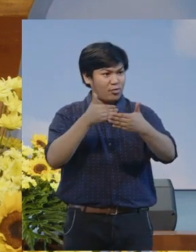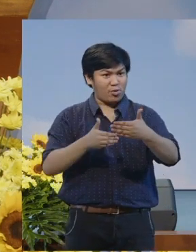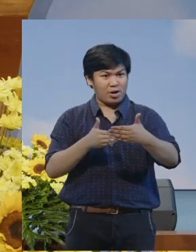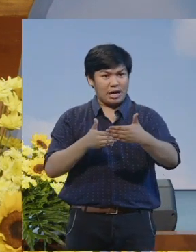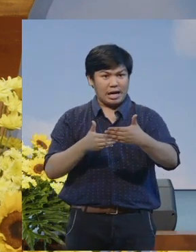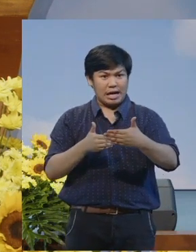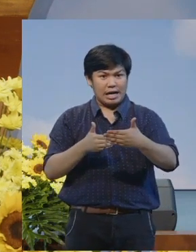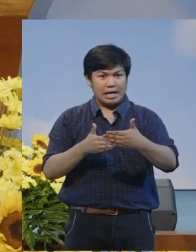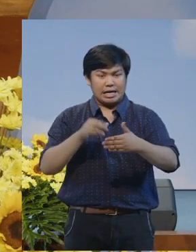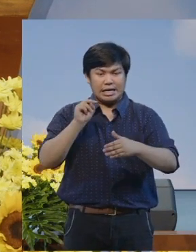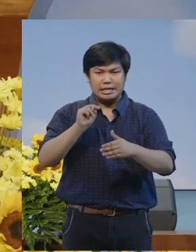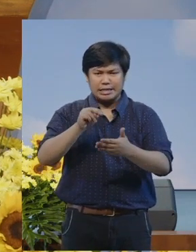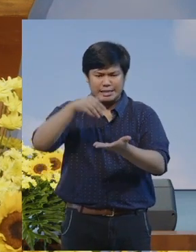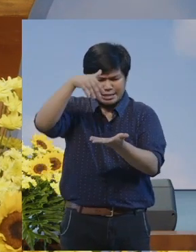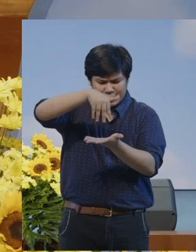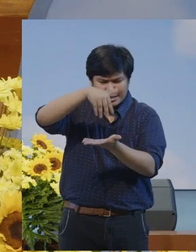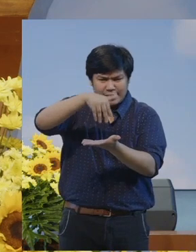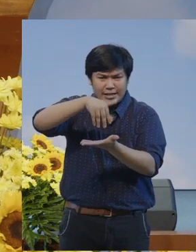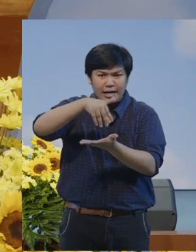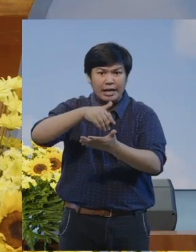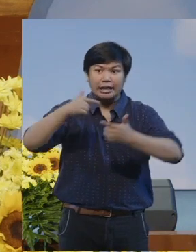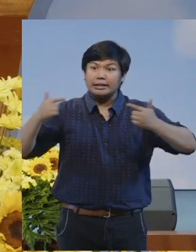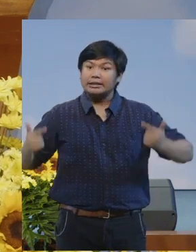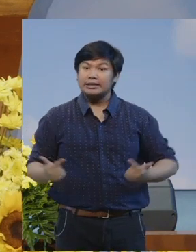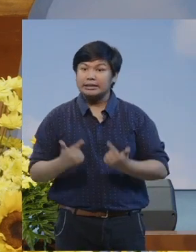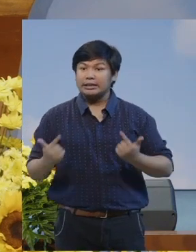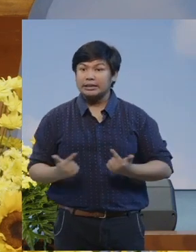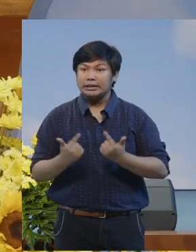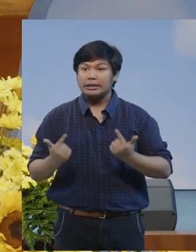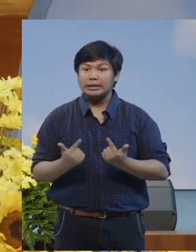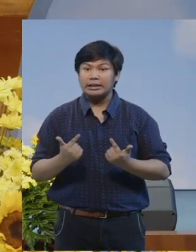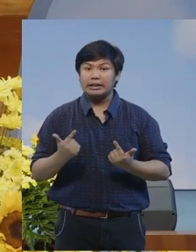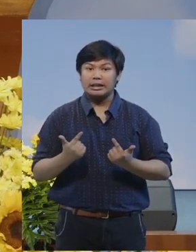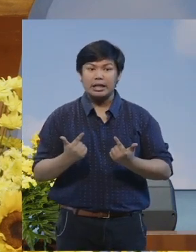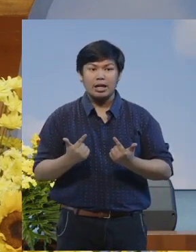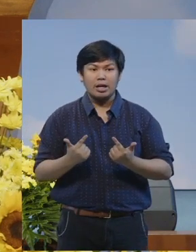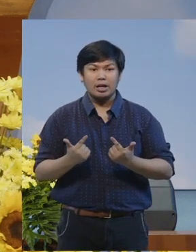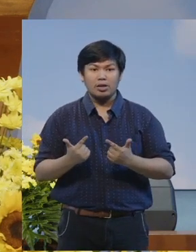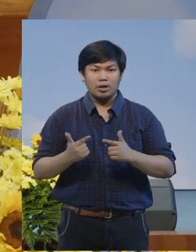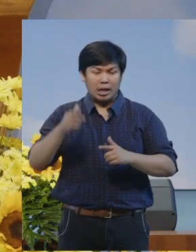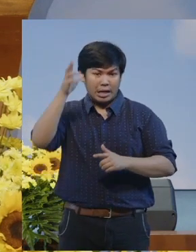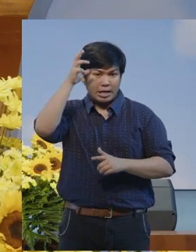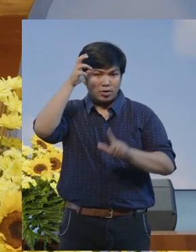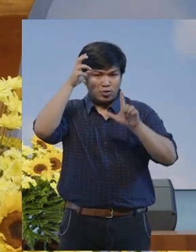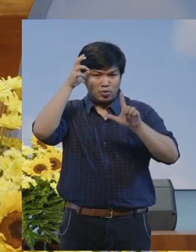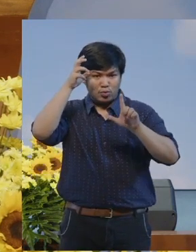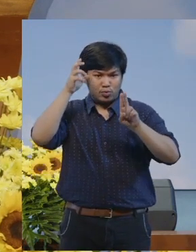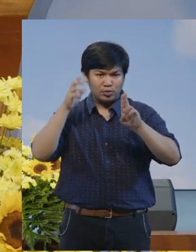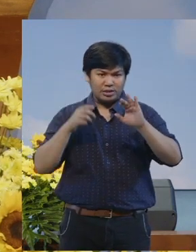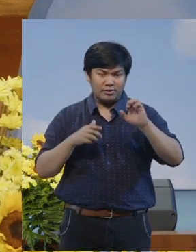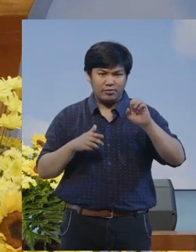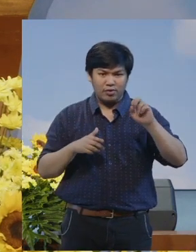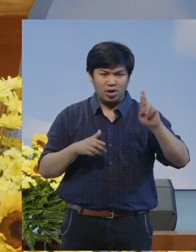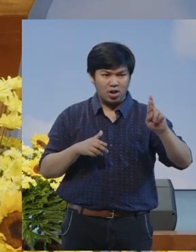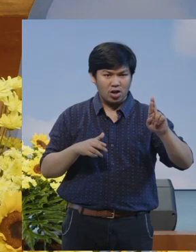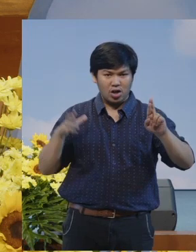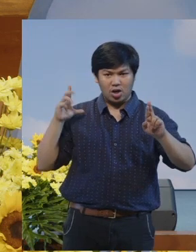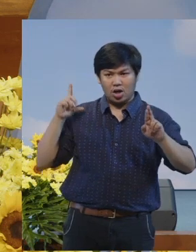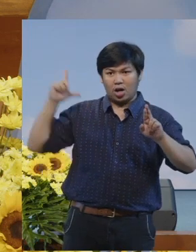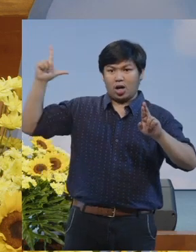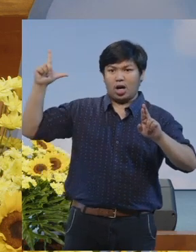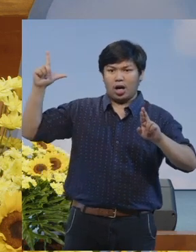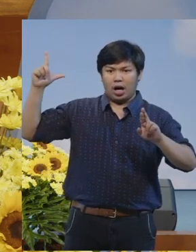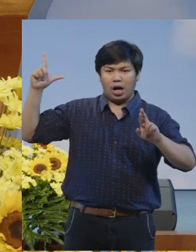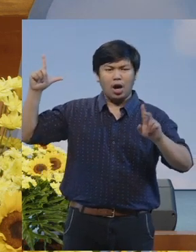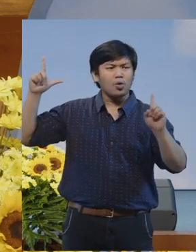diin yung pong pagkakasala ni Lucifer. Itinaas niya ang